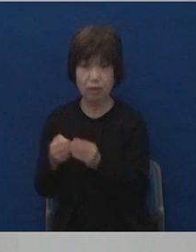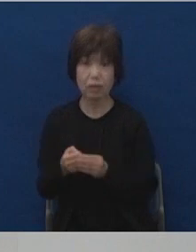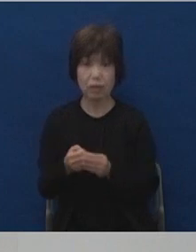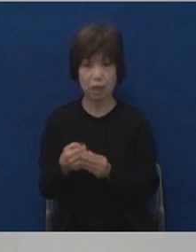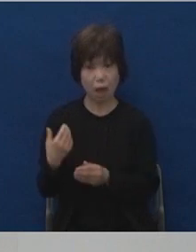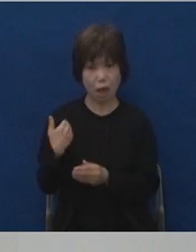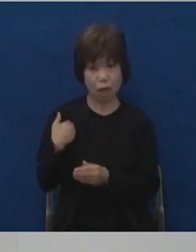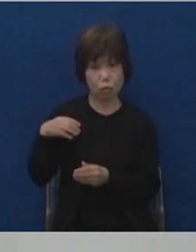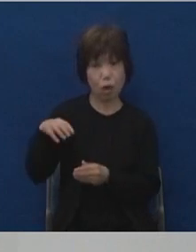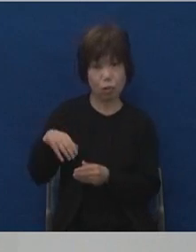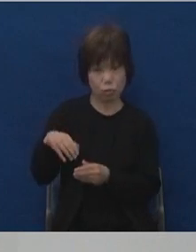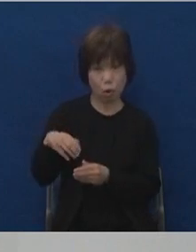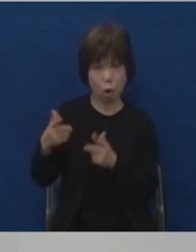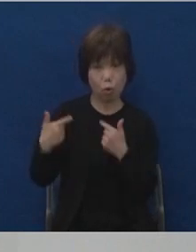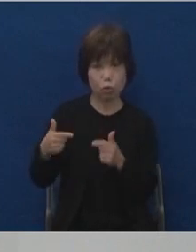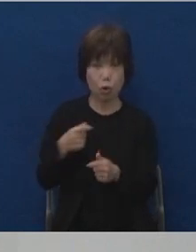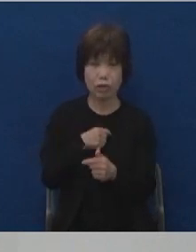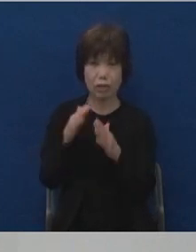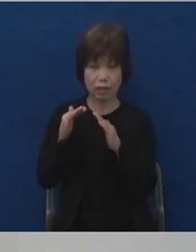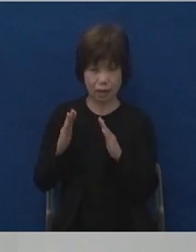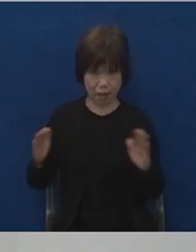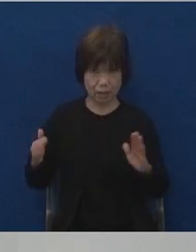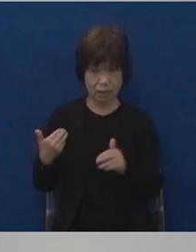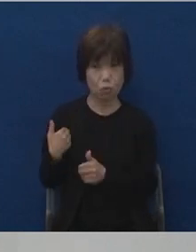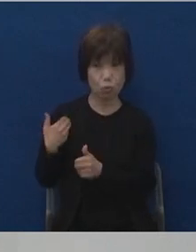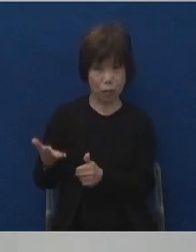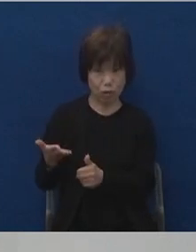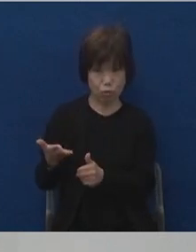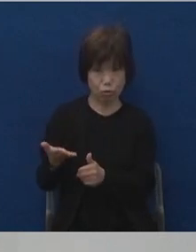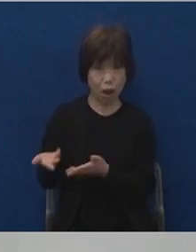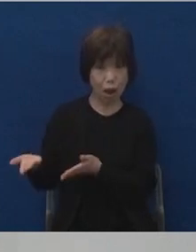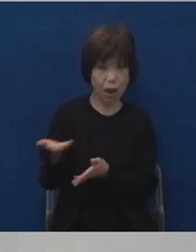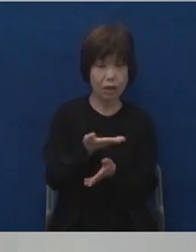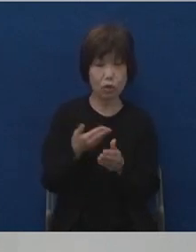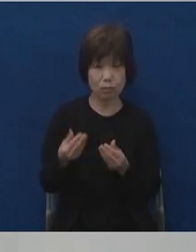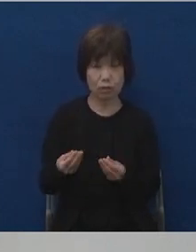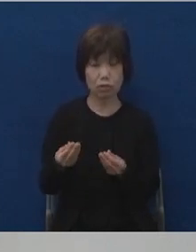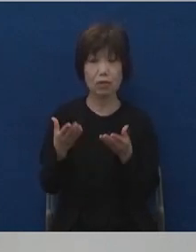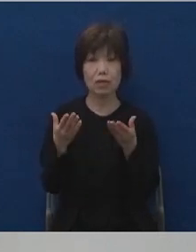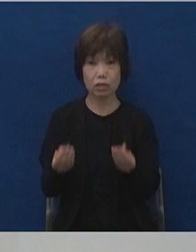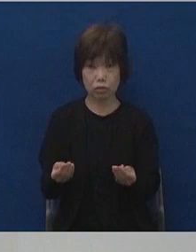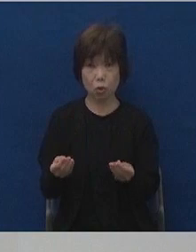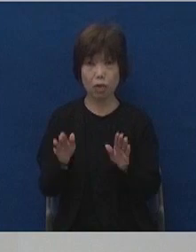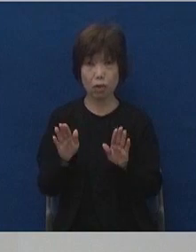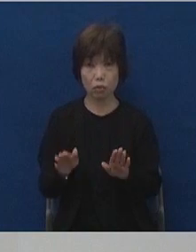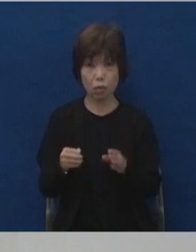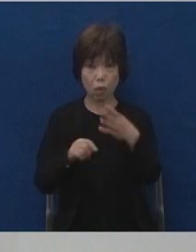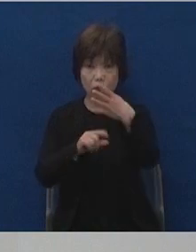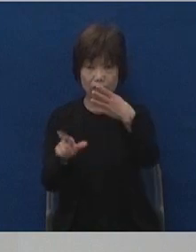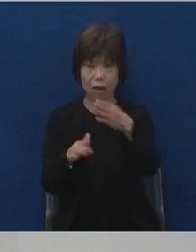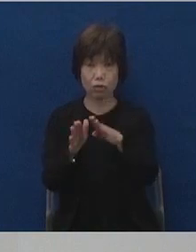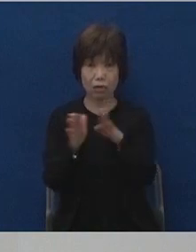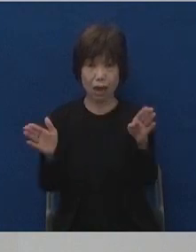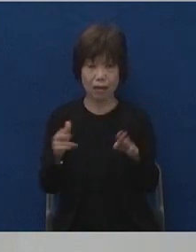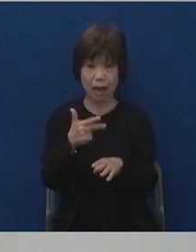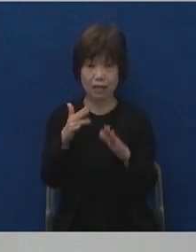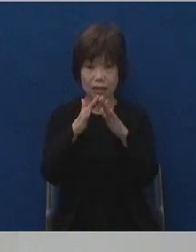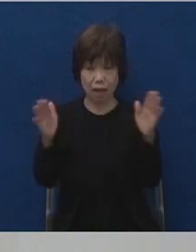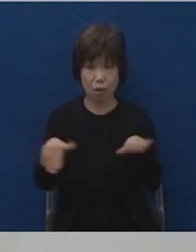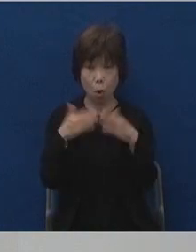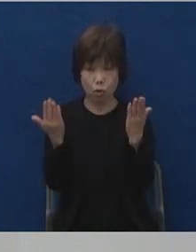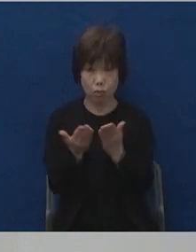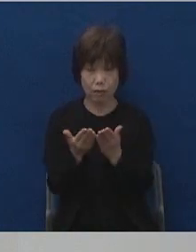任委員会に付託または開封いたします。以上をもって、今4月開会司会の議事はす